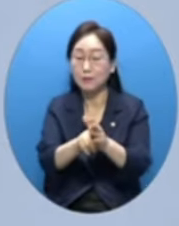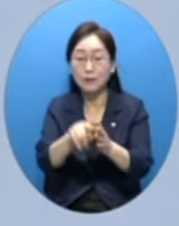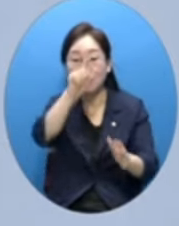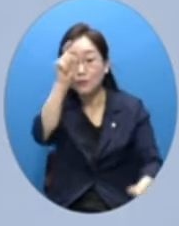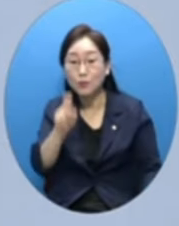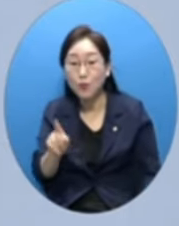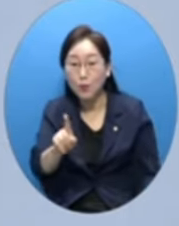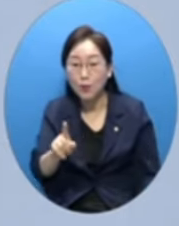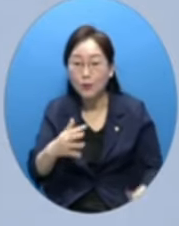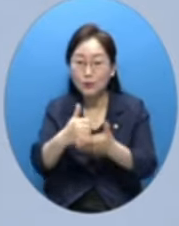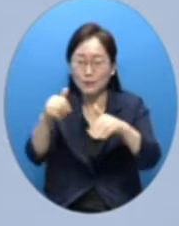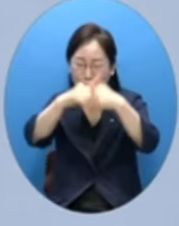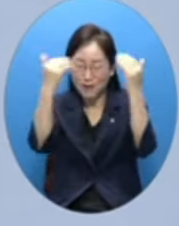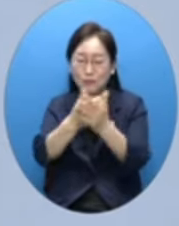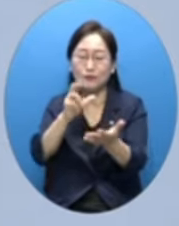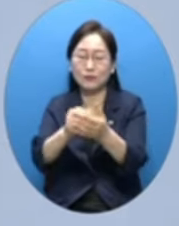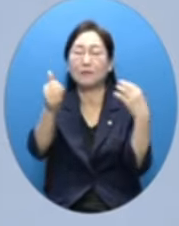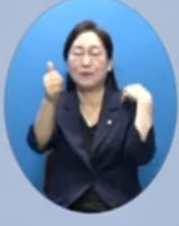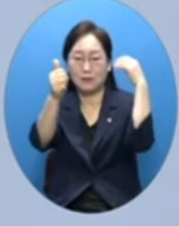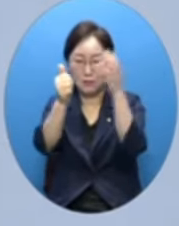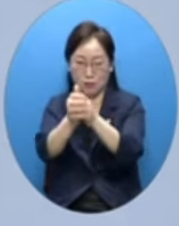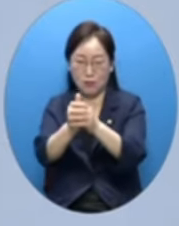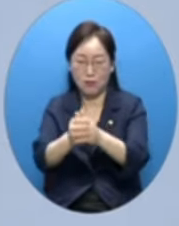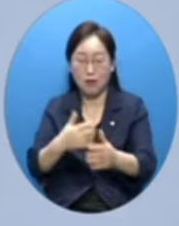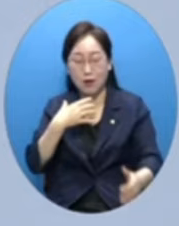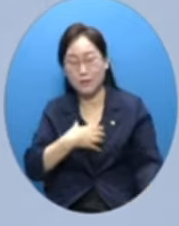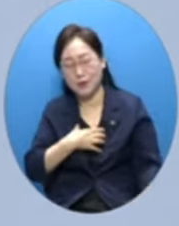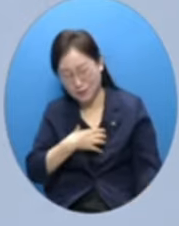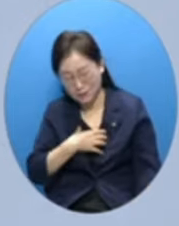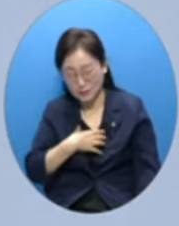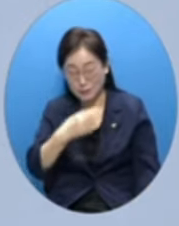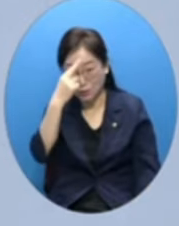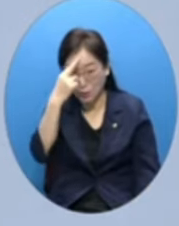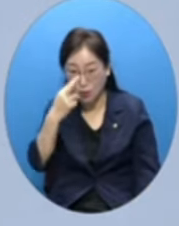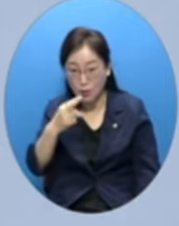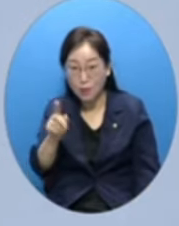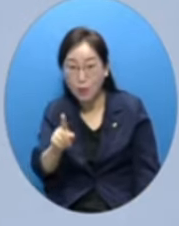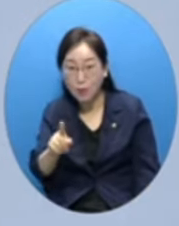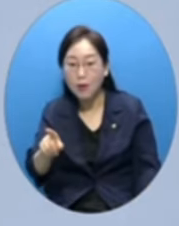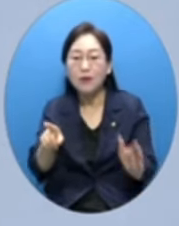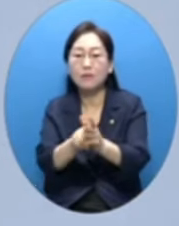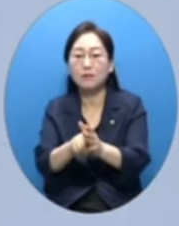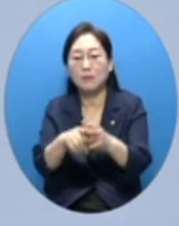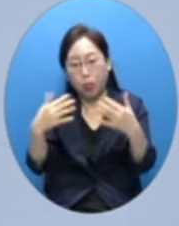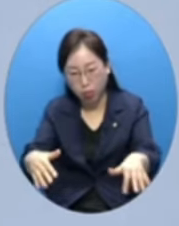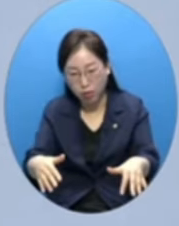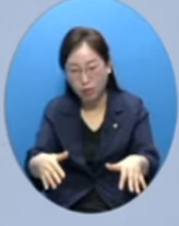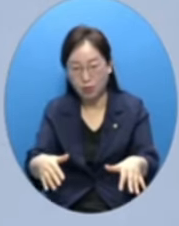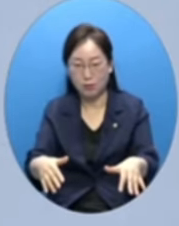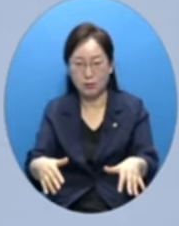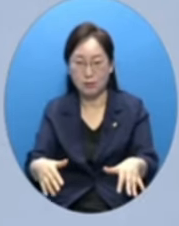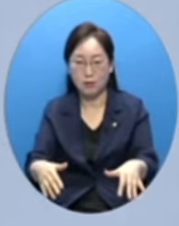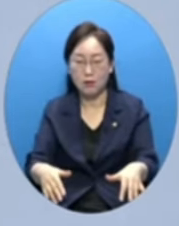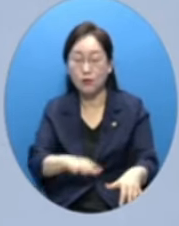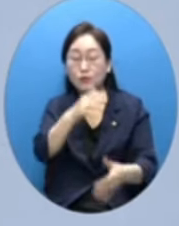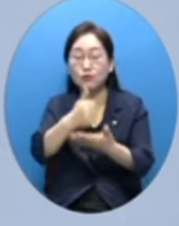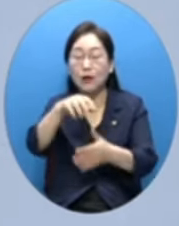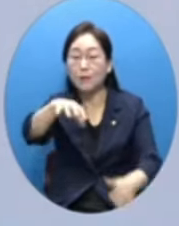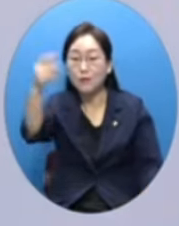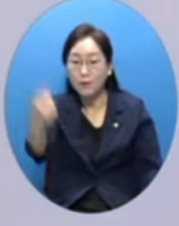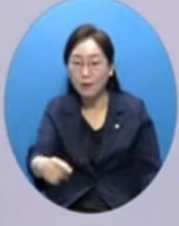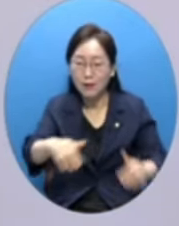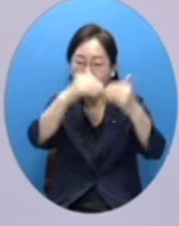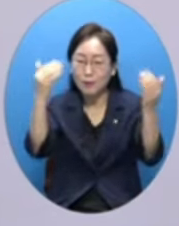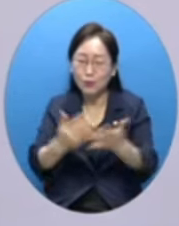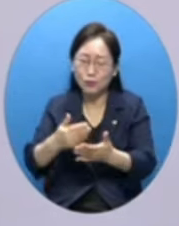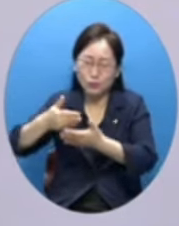문제를 주 앞에 내려놓는 것입니다 아멘 염려 근신 걱정으로 우리의 믿음을 약화시킵니다 그렇기 때문에 우리가 주 앞에 나와서 우리 모든